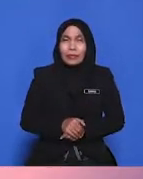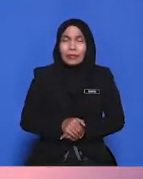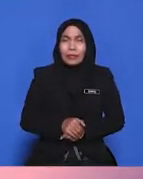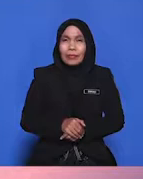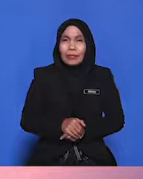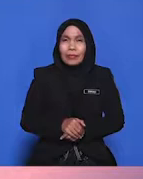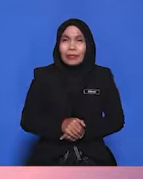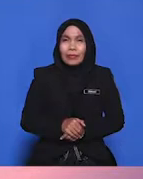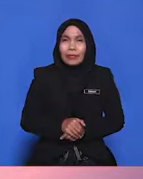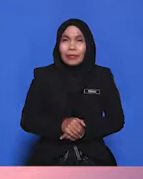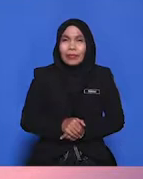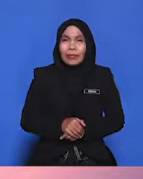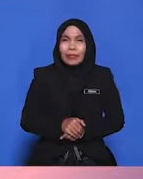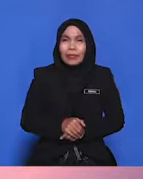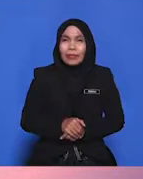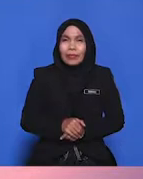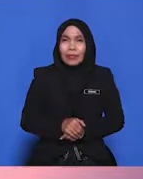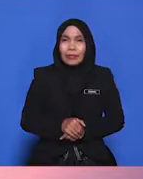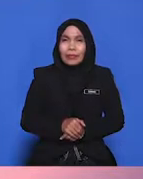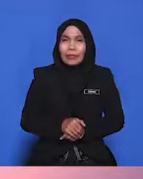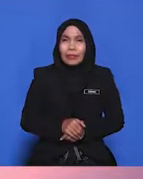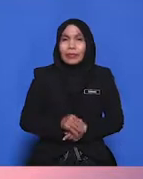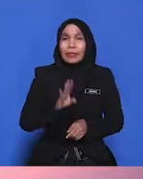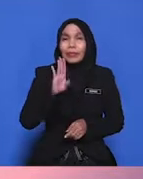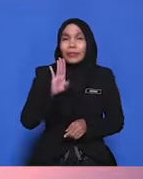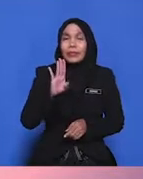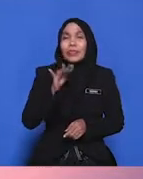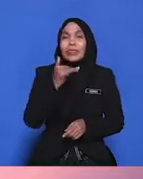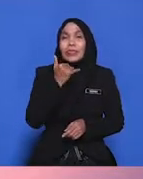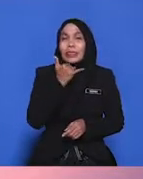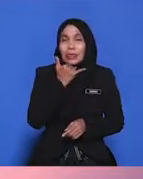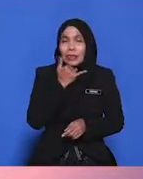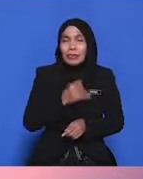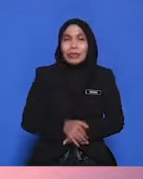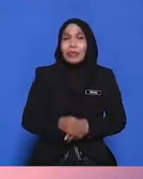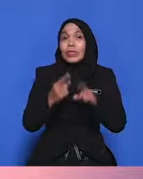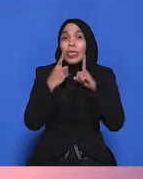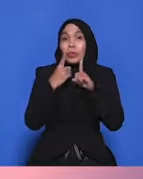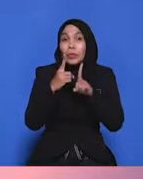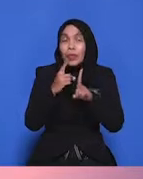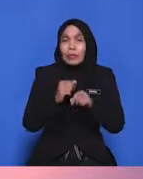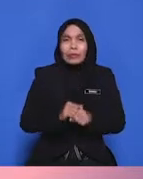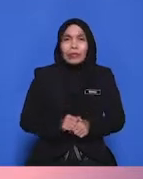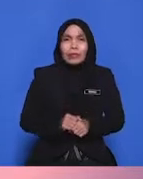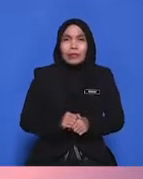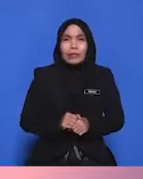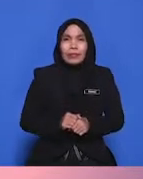murid-murid? Jawapannya B. Salah. Jawapan yang sebenar